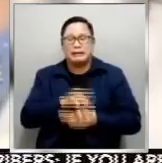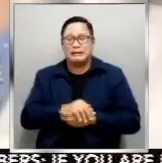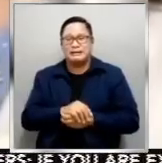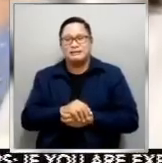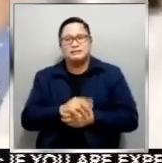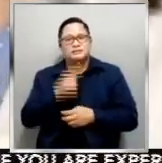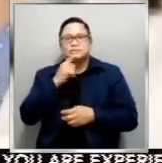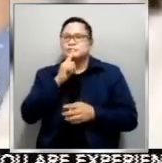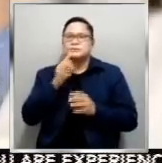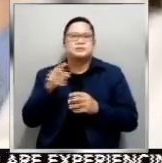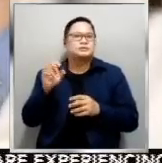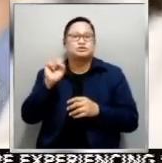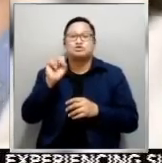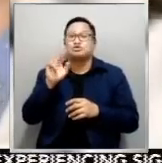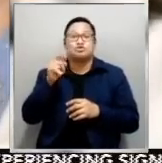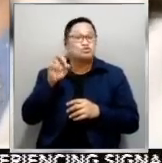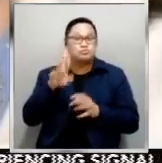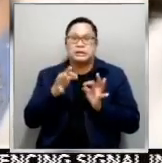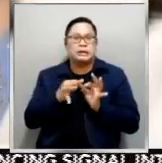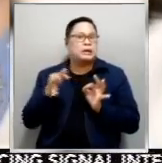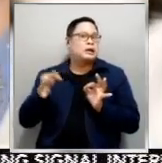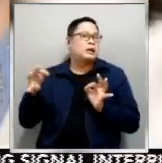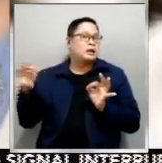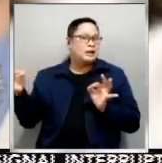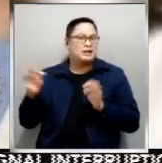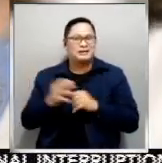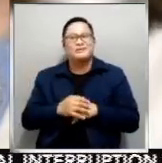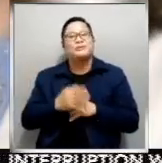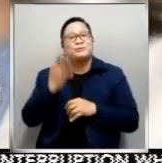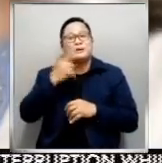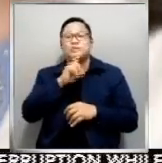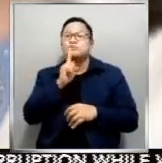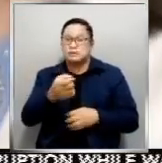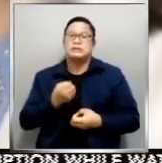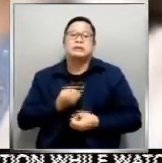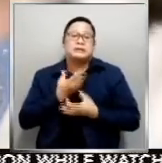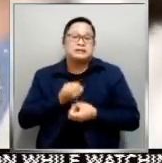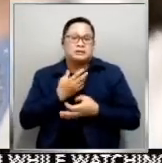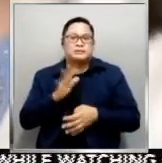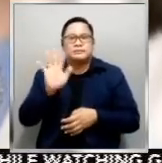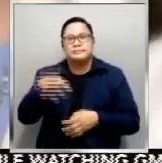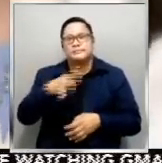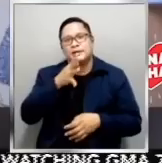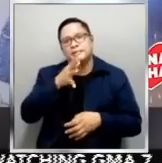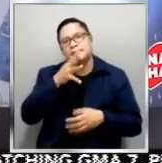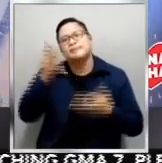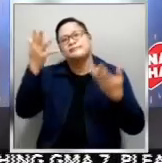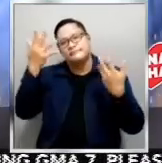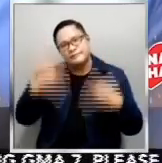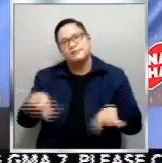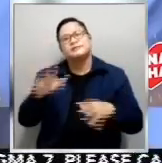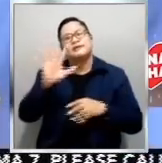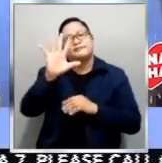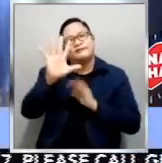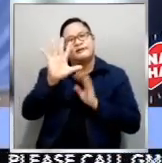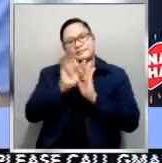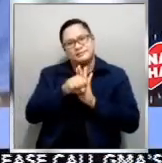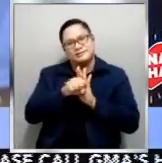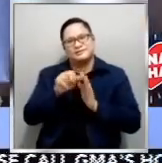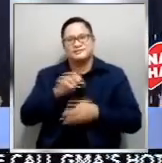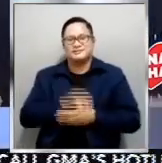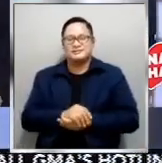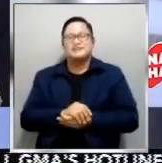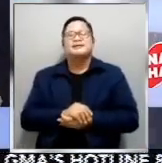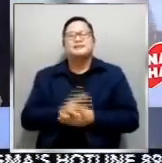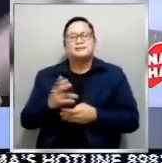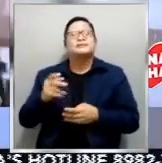super tagal. Kasi very matakotin naman talaga siya. So I said, Mommy, it'll be over in 5 seconds. Kinailangan sumailalim sa swab